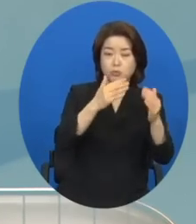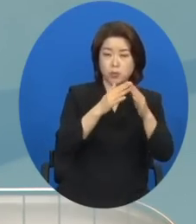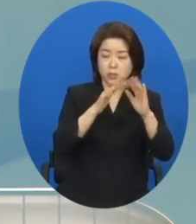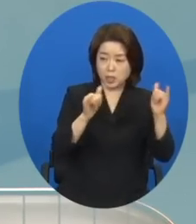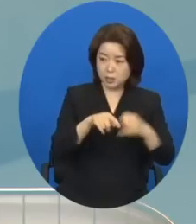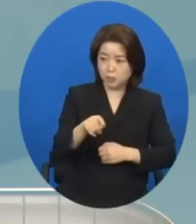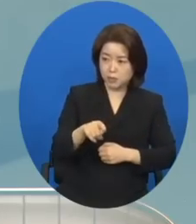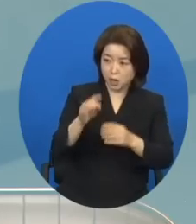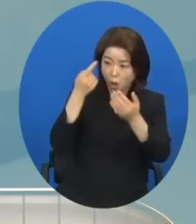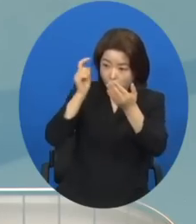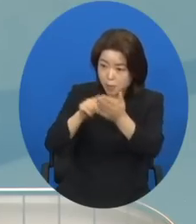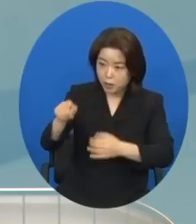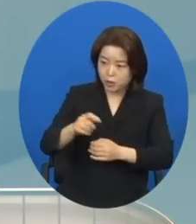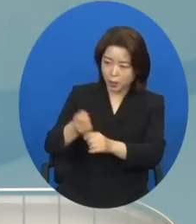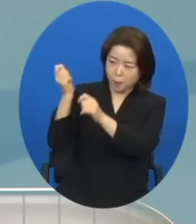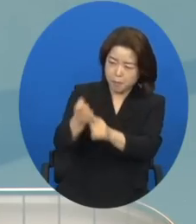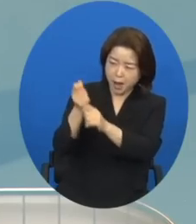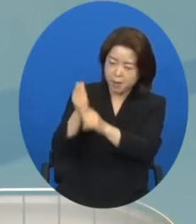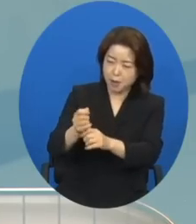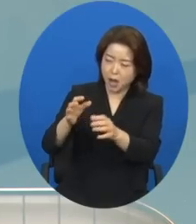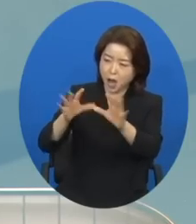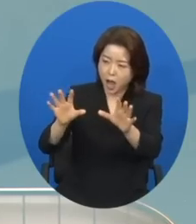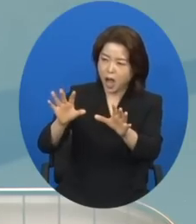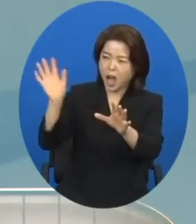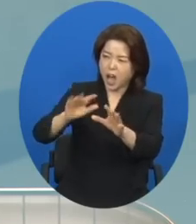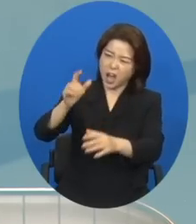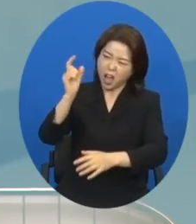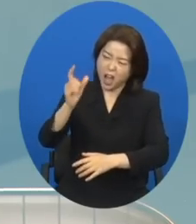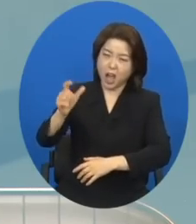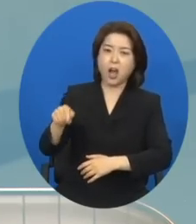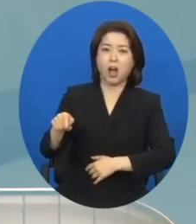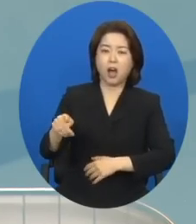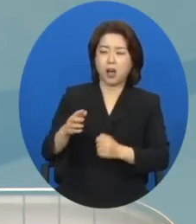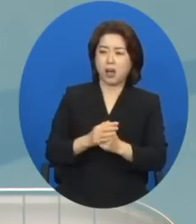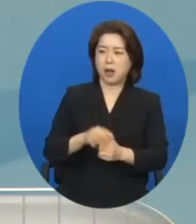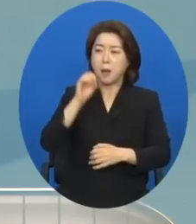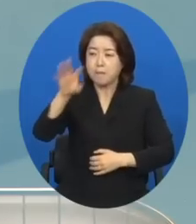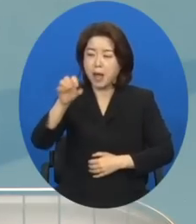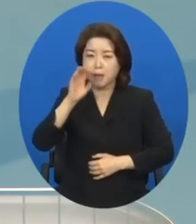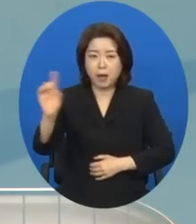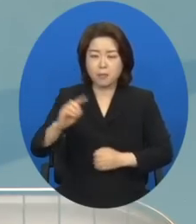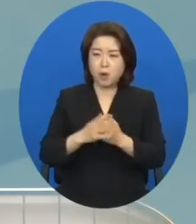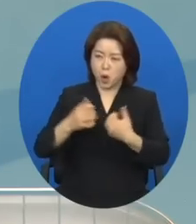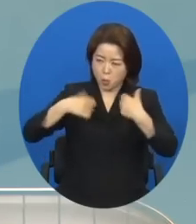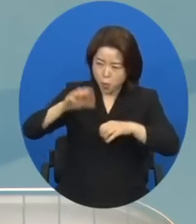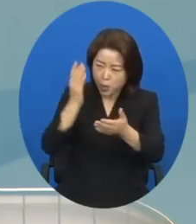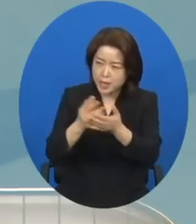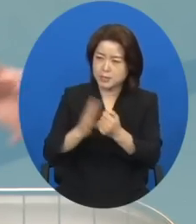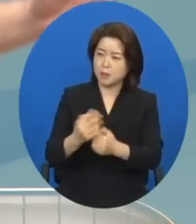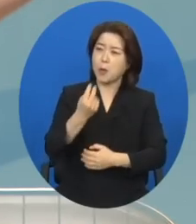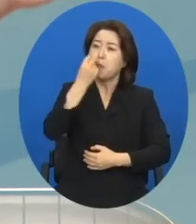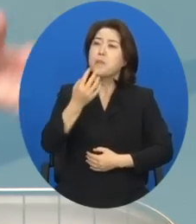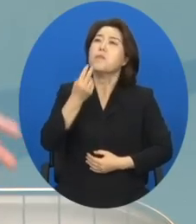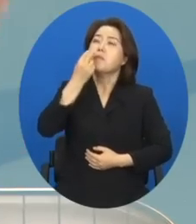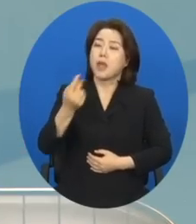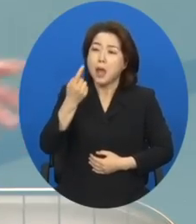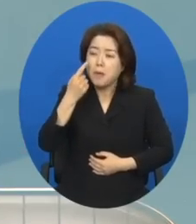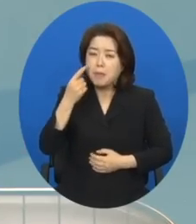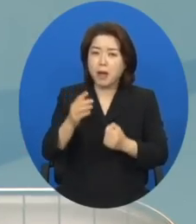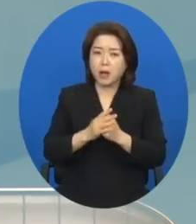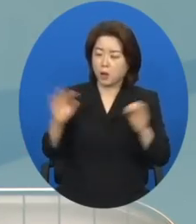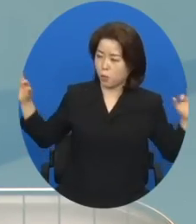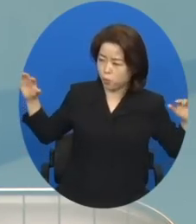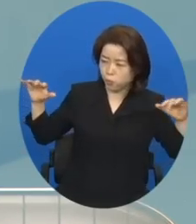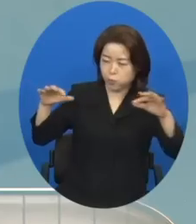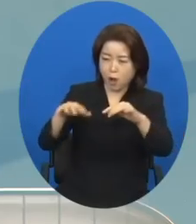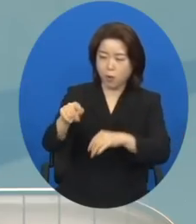유리창을 깼는데 이게 깨지질 않아요. 계속 얘기를 합니다. 포기하지 마, 포기하지 마, 숨을 쉬어, 숨을 쉬어. 그러면서 온 사람들이